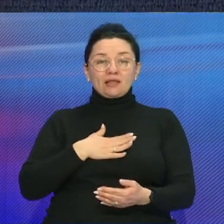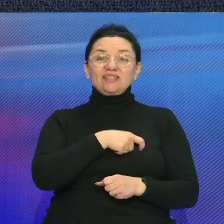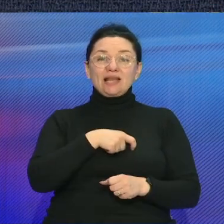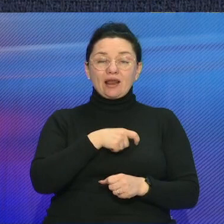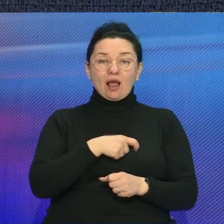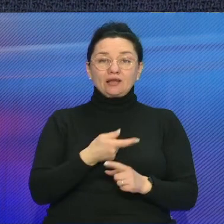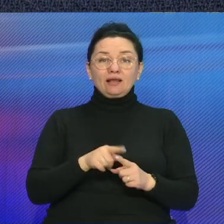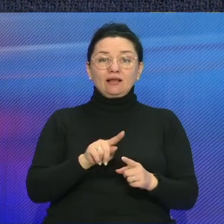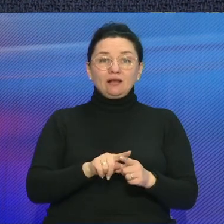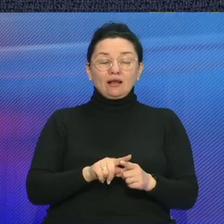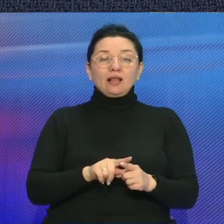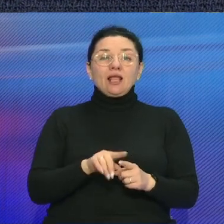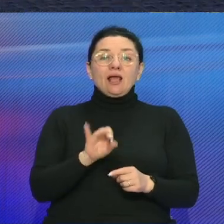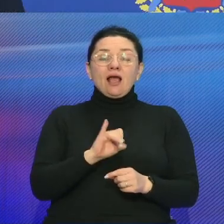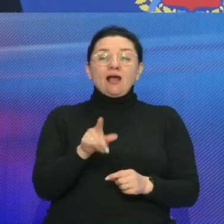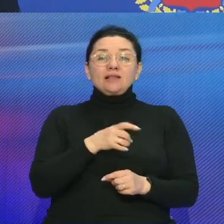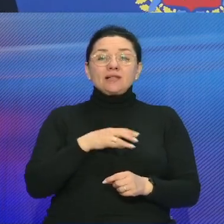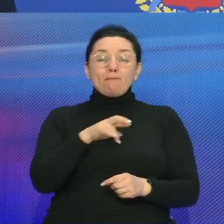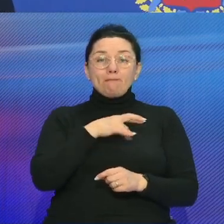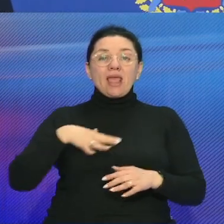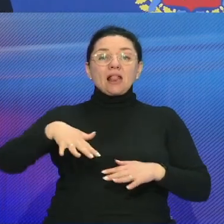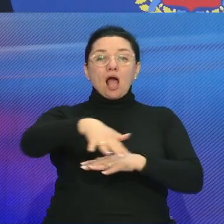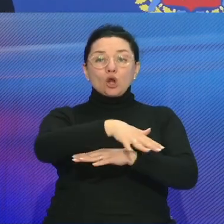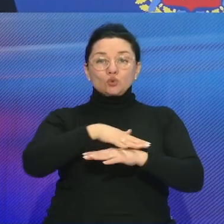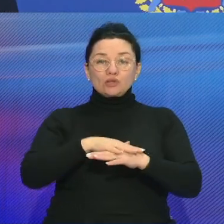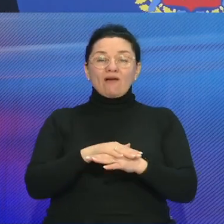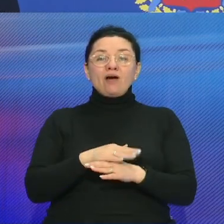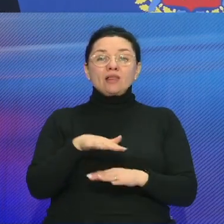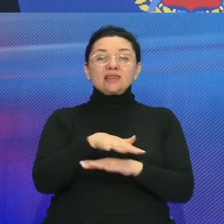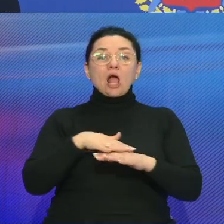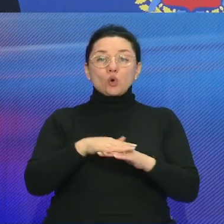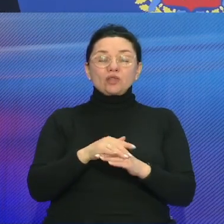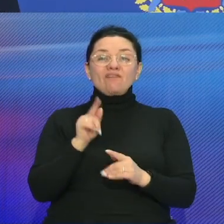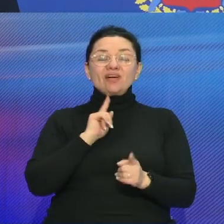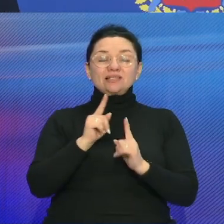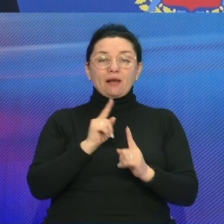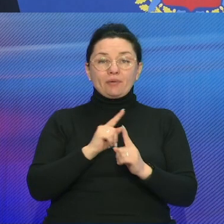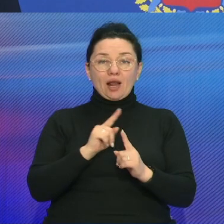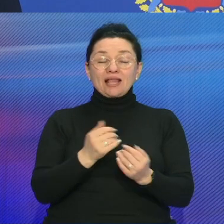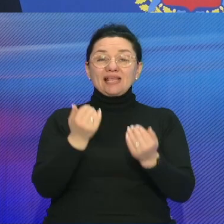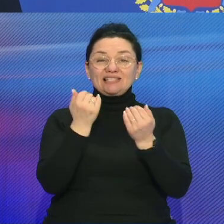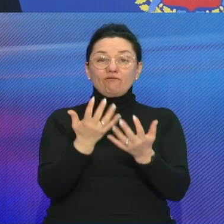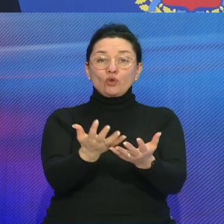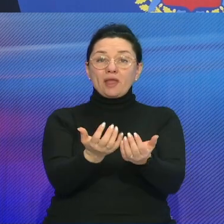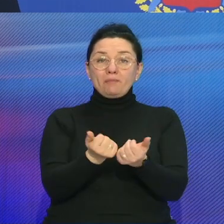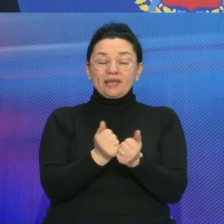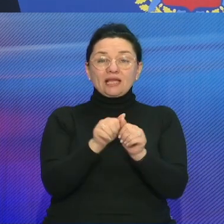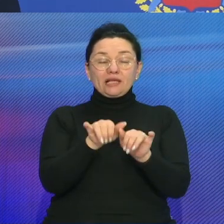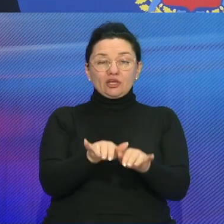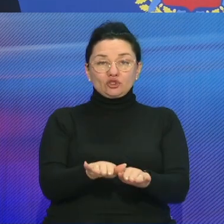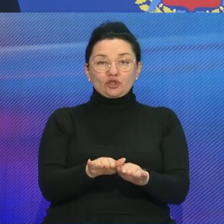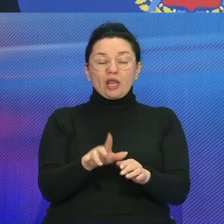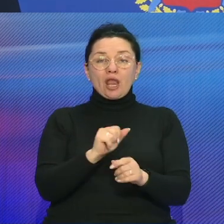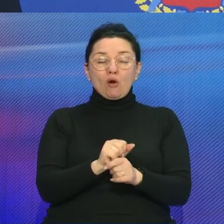избрание кандидатов-делегатов Всебелорусского народного собрания. Сегодня на сессии мы приняли решение о доведенной